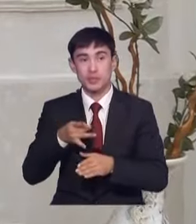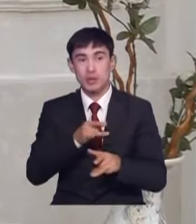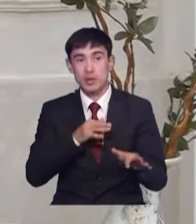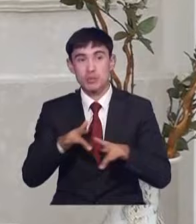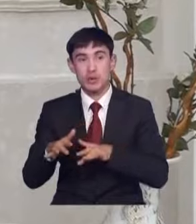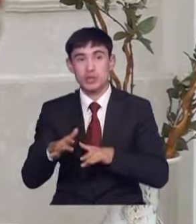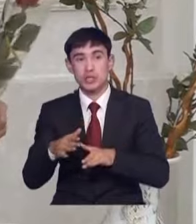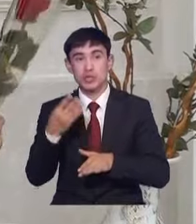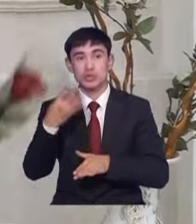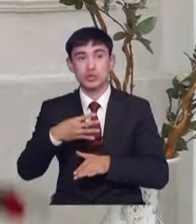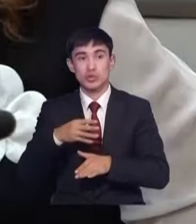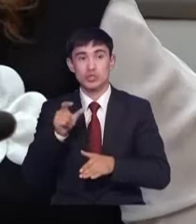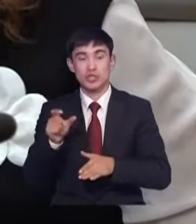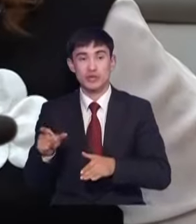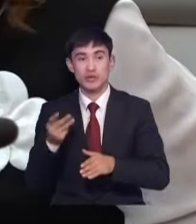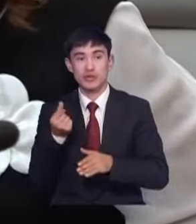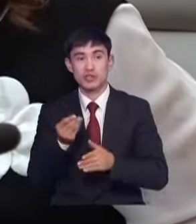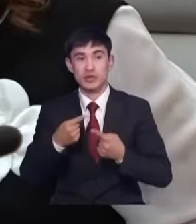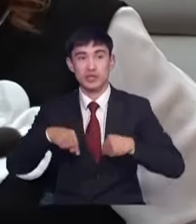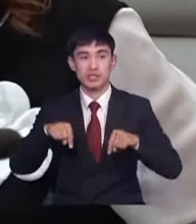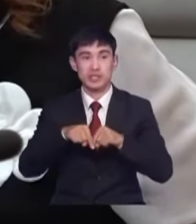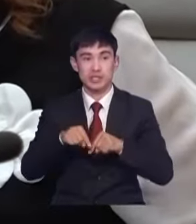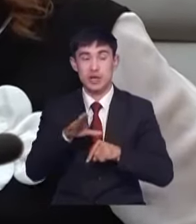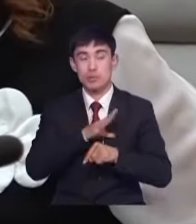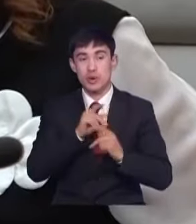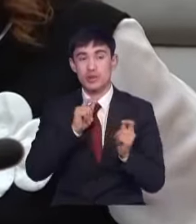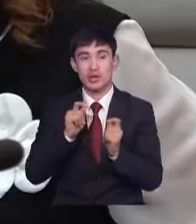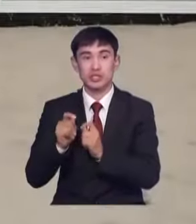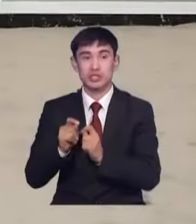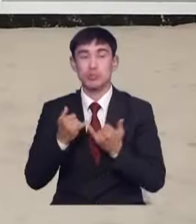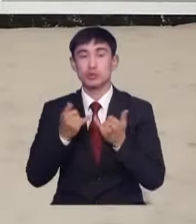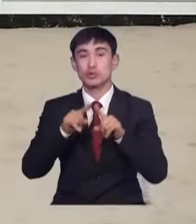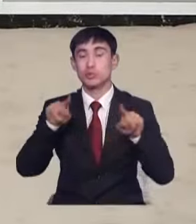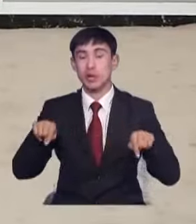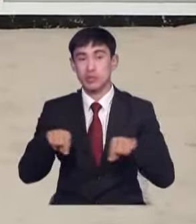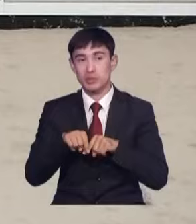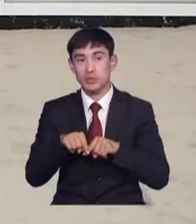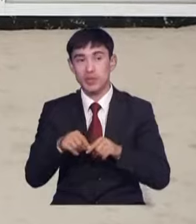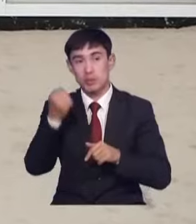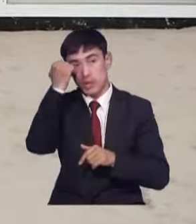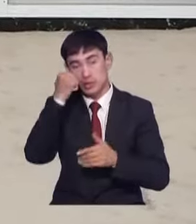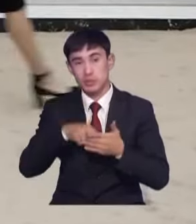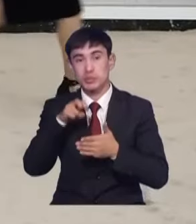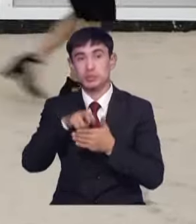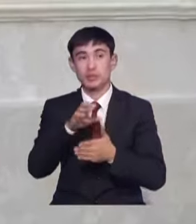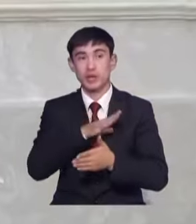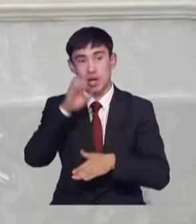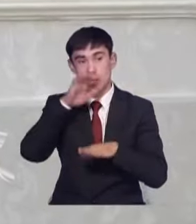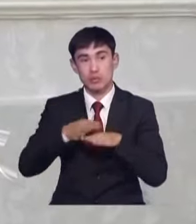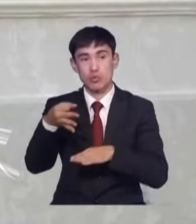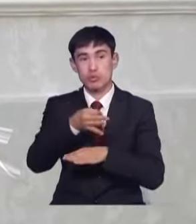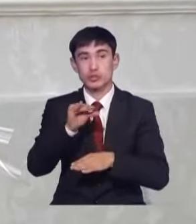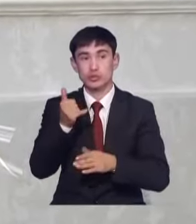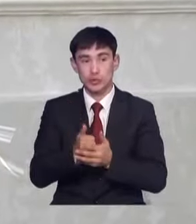мероприятия около 4 сотрудников финансовых организаций были награждены почётным грамотами и благодарственными письмами Акима